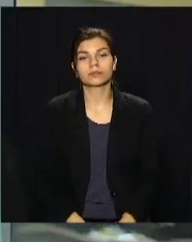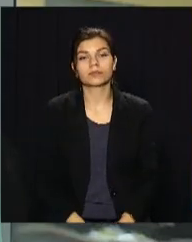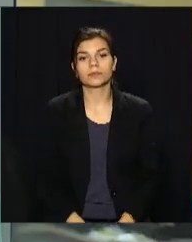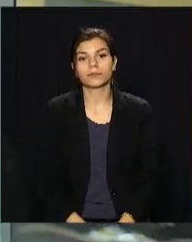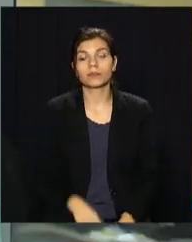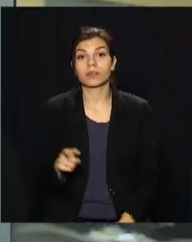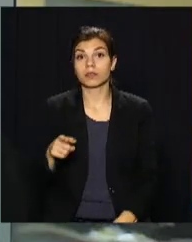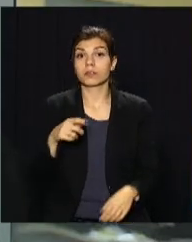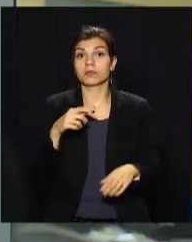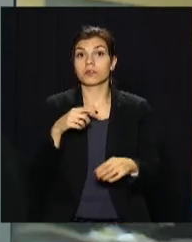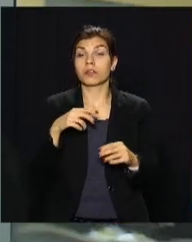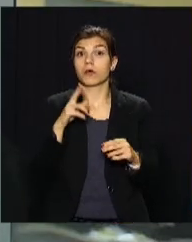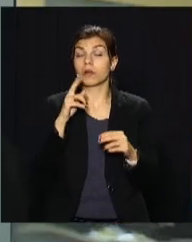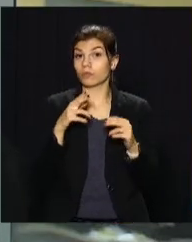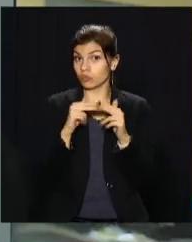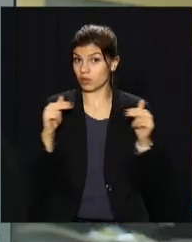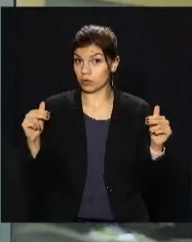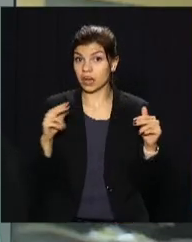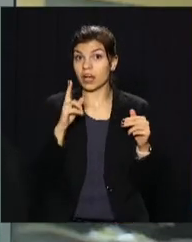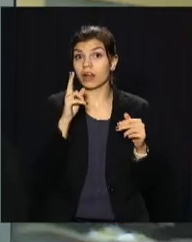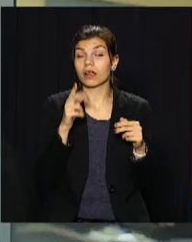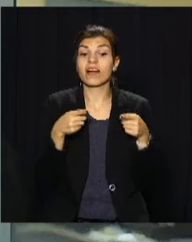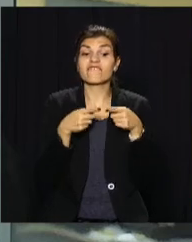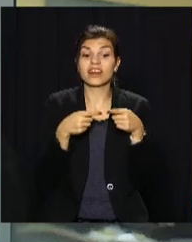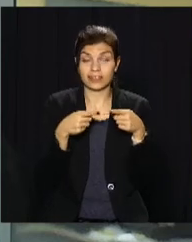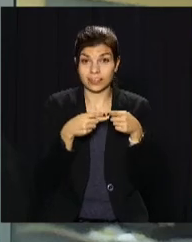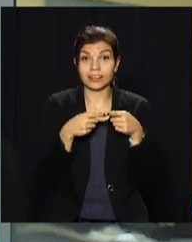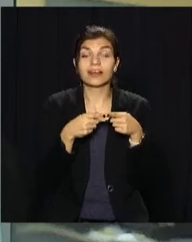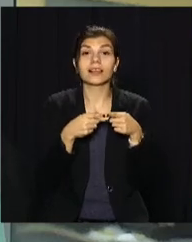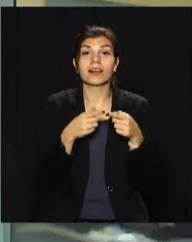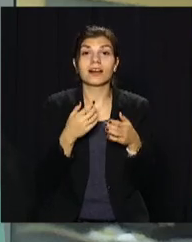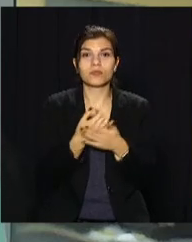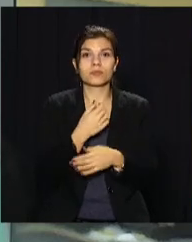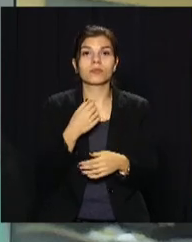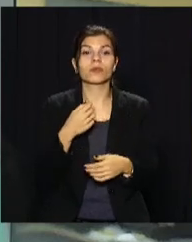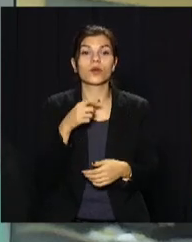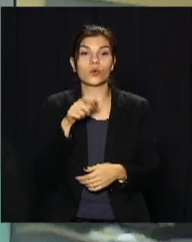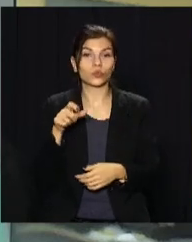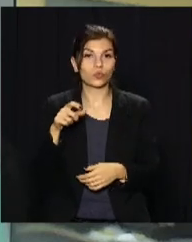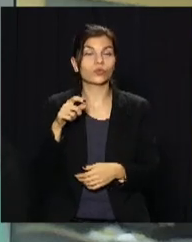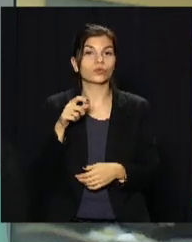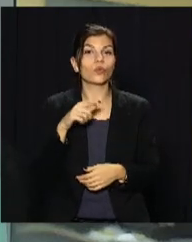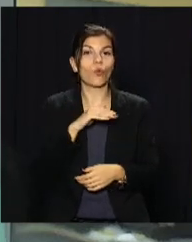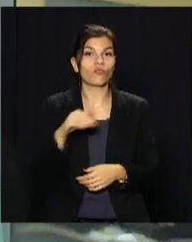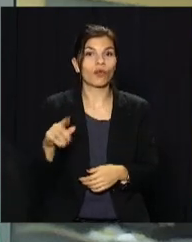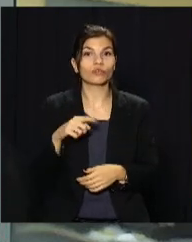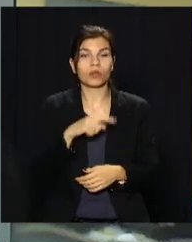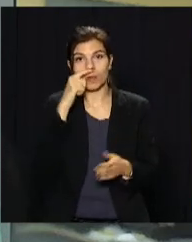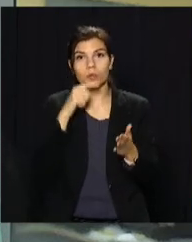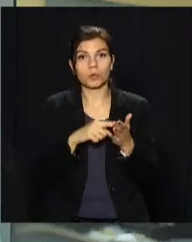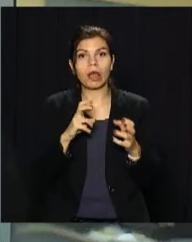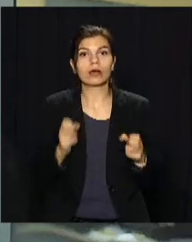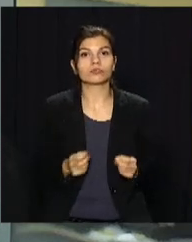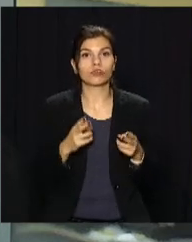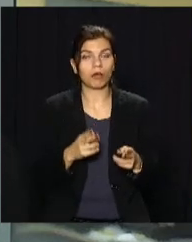Виселяли з поліцією. У Дніпрі квартиру не поділили орендодавці та винаймачі. Пожильці переконані, потрапили на шахрайську